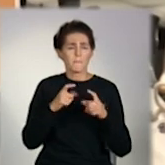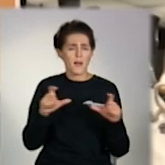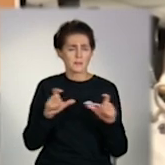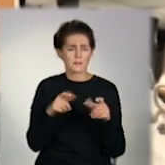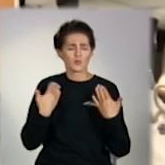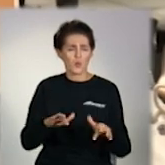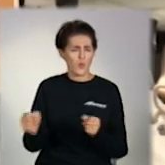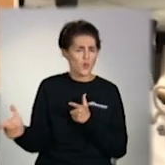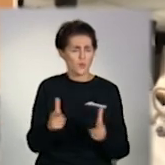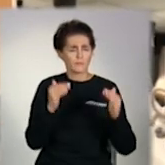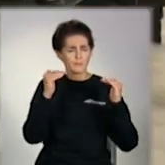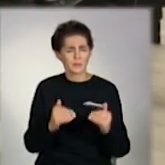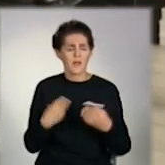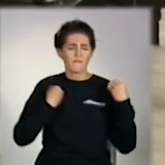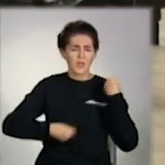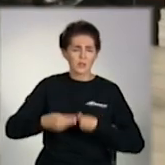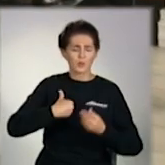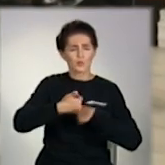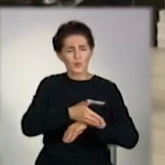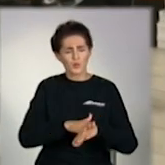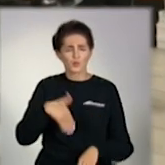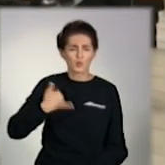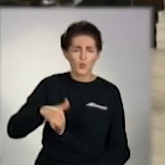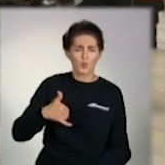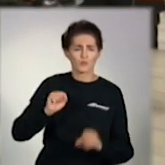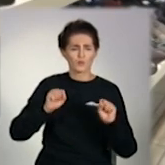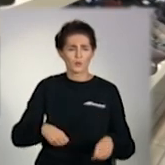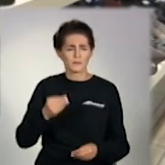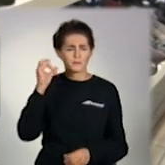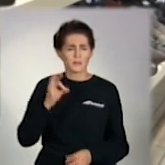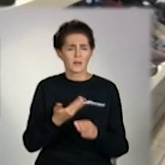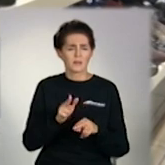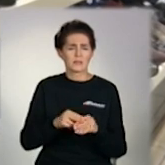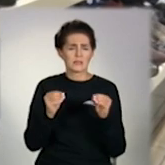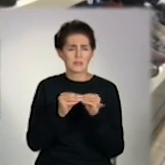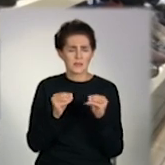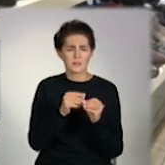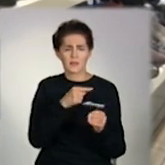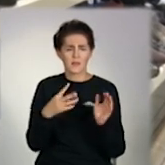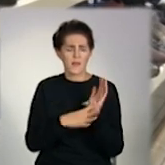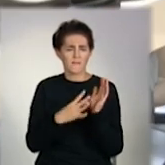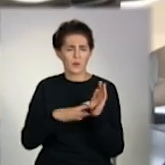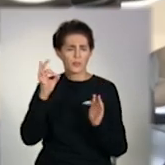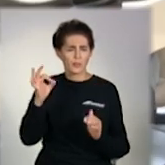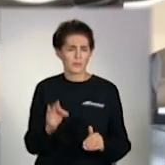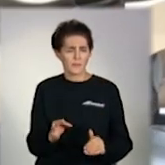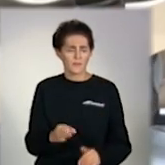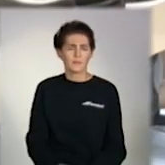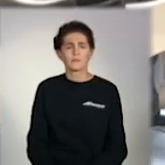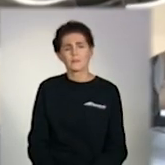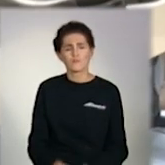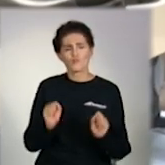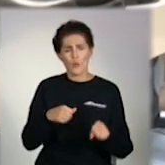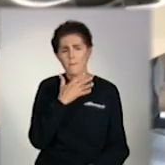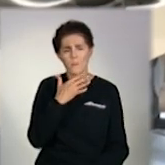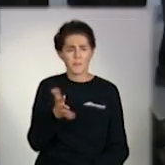шопінгу. Наприклад, одяг, взуття чи навіть сумки можна придбати зі знижкою від 10 до 90%. 5 акцій хороших і можна